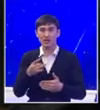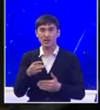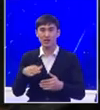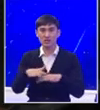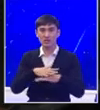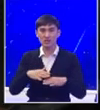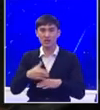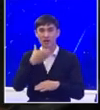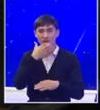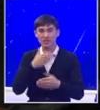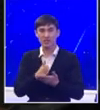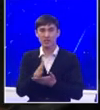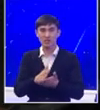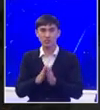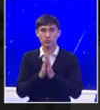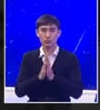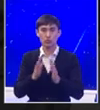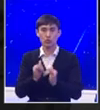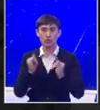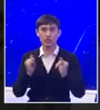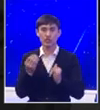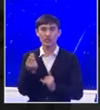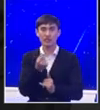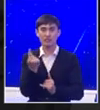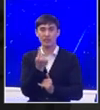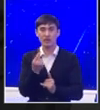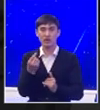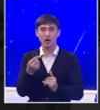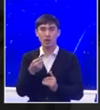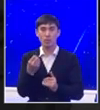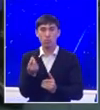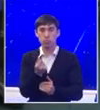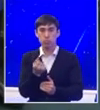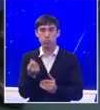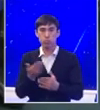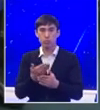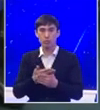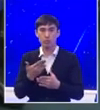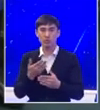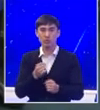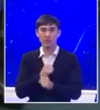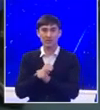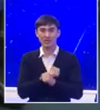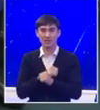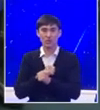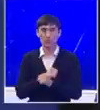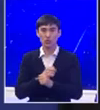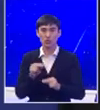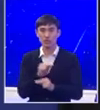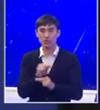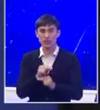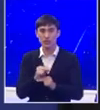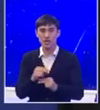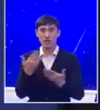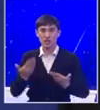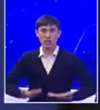таджико-афганских ветеранов обратились с просьбой увеличить размер единовременной материальной помощи и помочь санитарно-курортным лечением. Также были подняты и жилищные